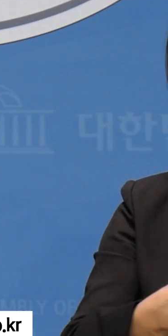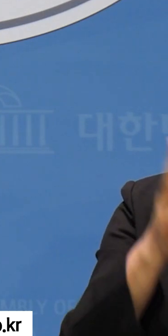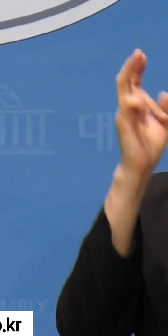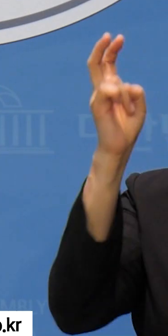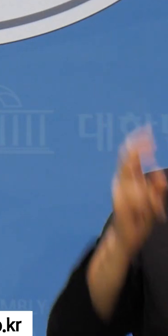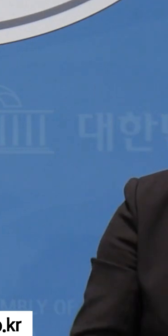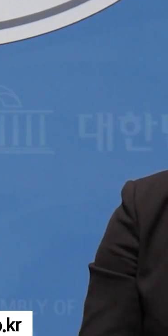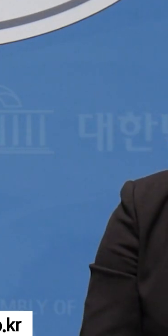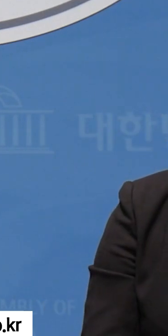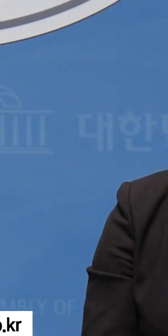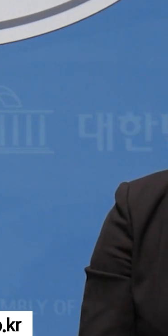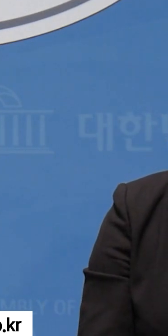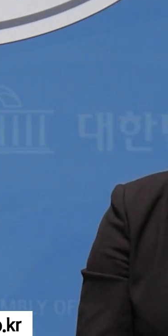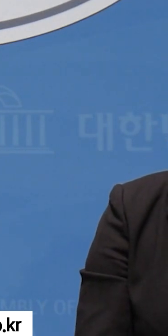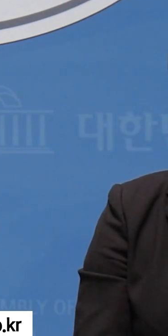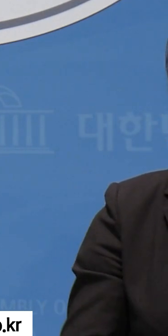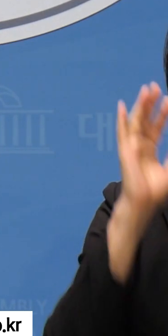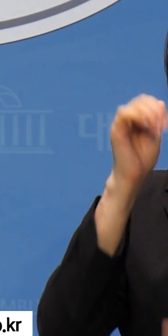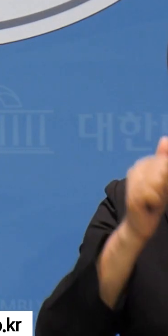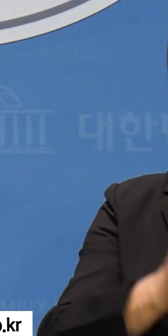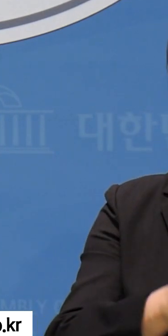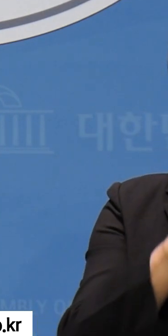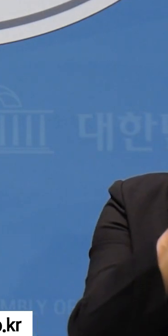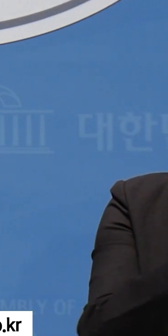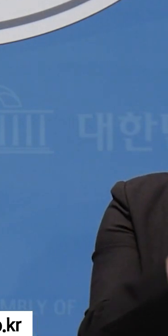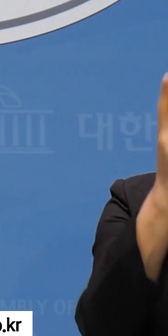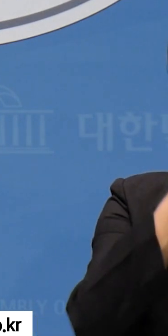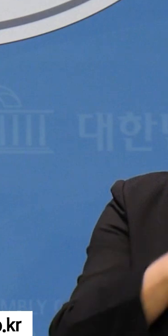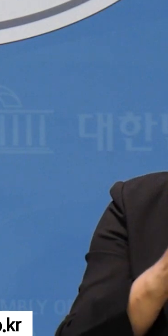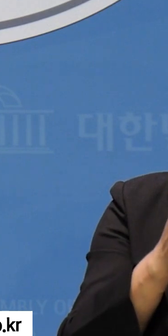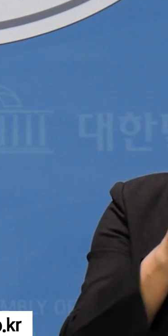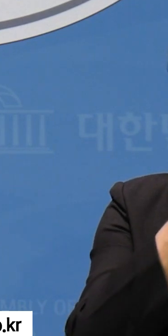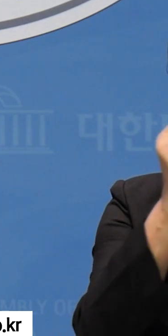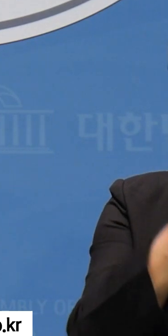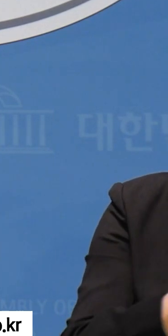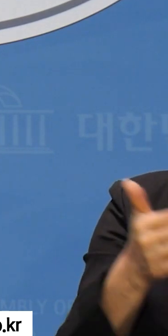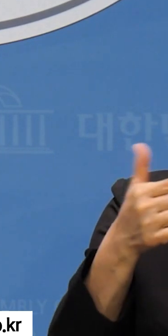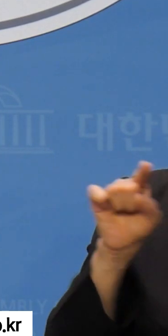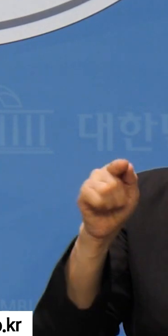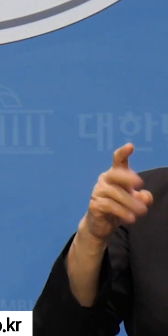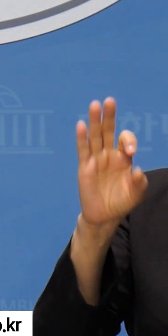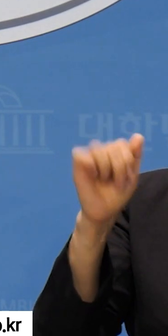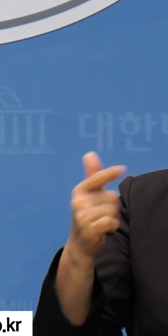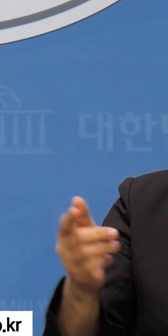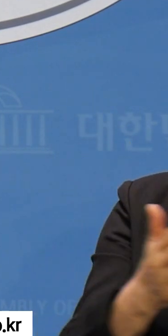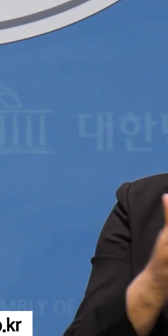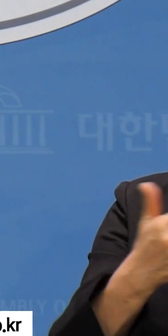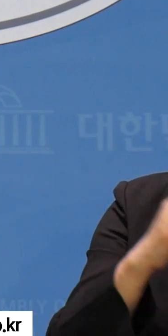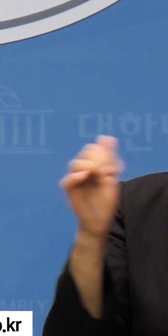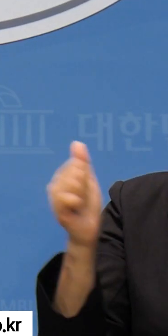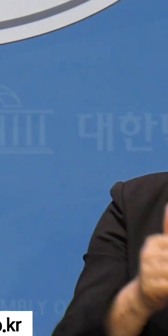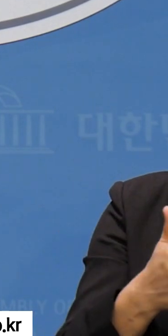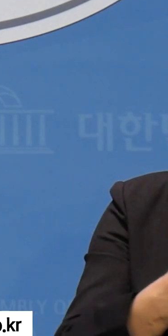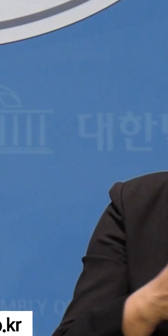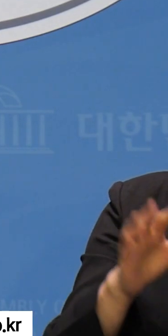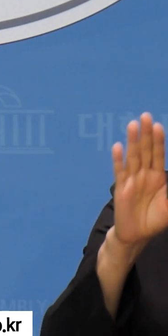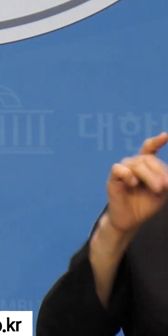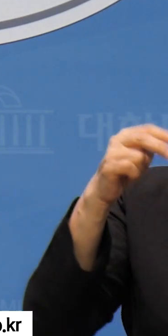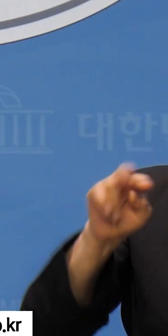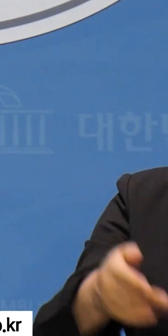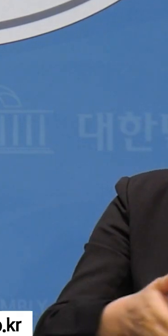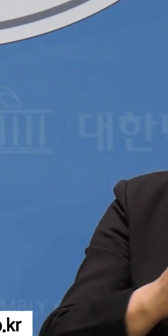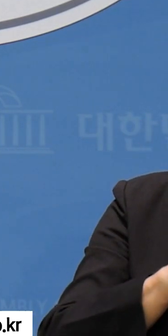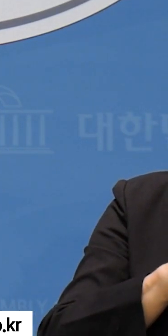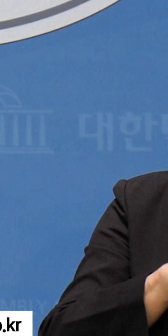것입니까? 오죽하면 영부인의 역할을 강조했던 나경원 전 의원마저 부속실